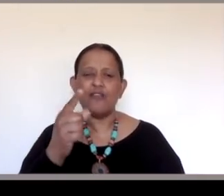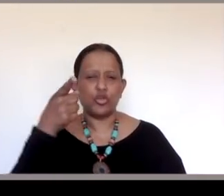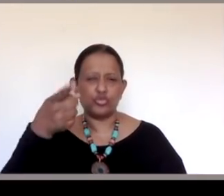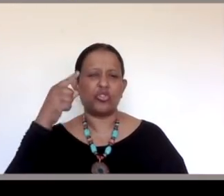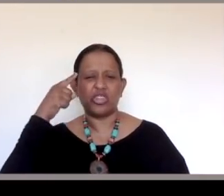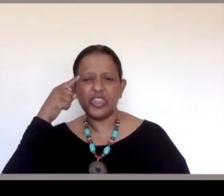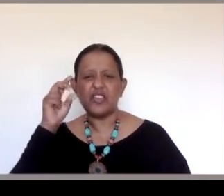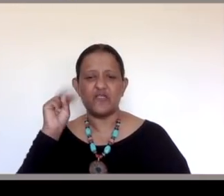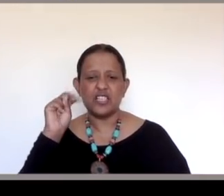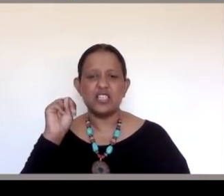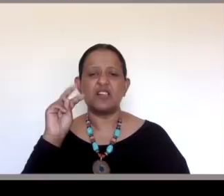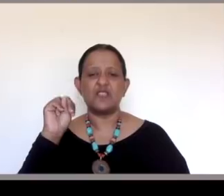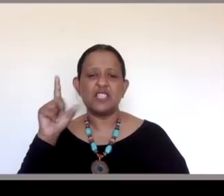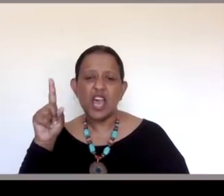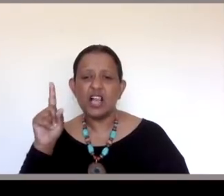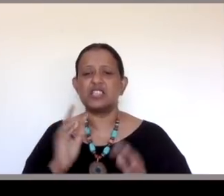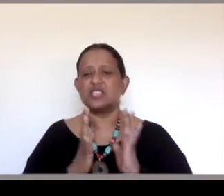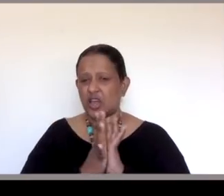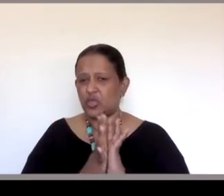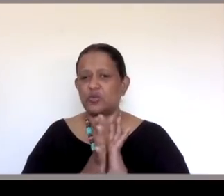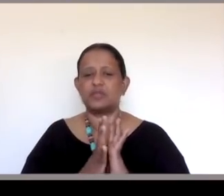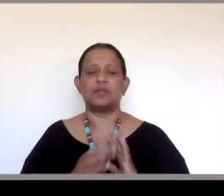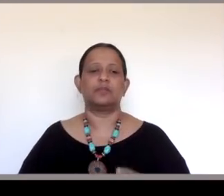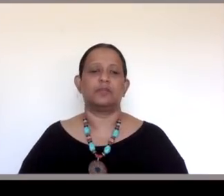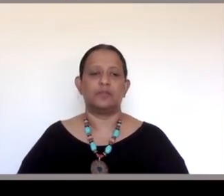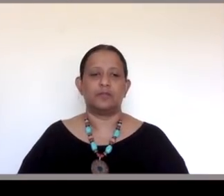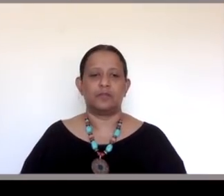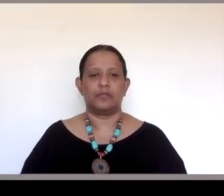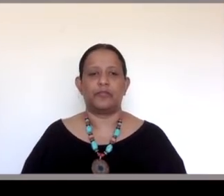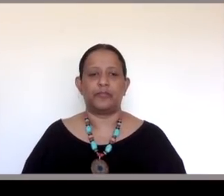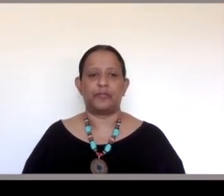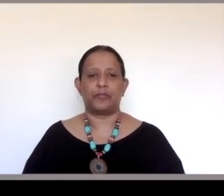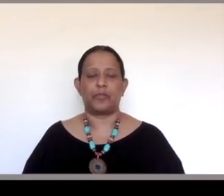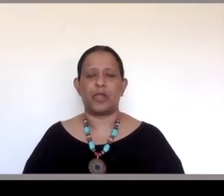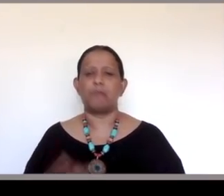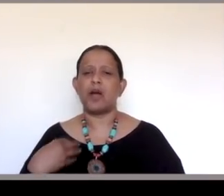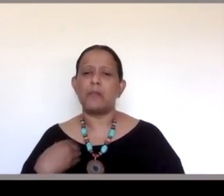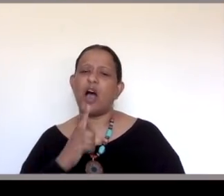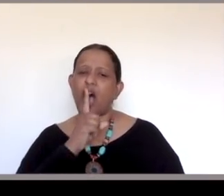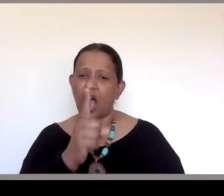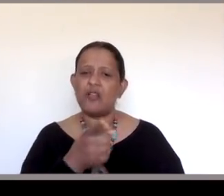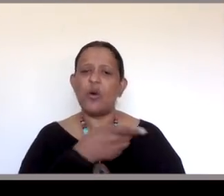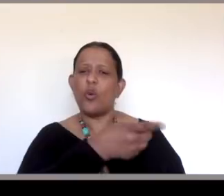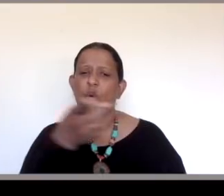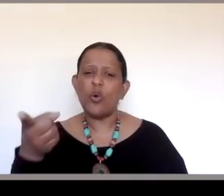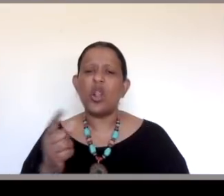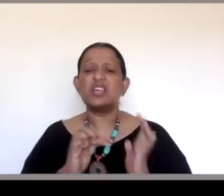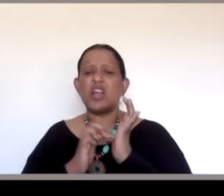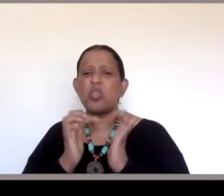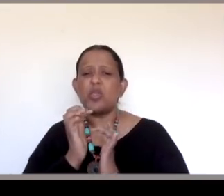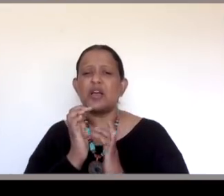பார்க்கின்றோம் இதுமங்க ஆபஹானே ஒப பிரீத்திமத் வென்னே மொனவாயந்த நான் மறுபடியும் கேட்கின்றே நீங்கள் எவைகளை குறித்து மகிழ்ச்சி அடைகிறீர்கள் ஓய